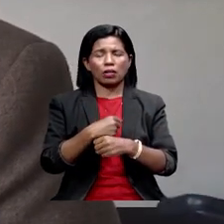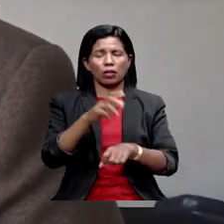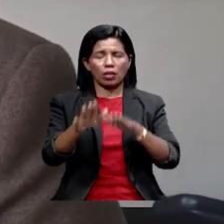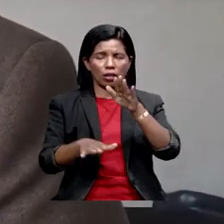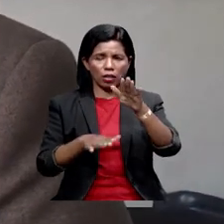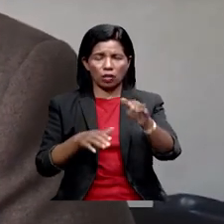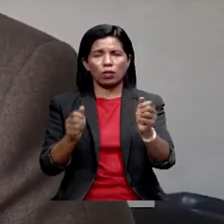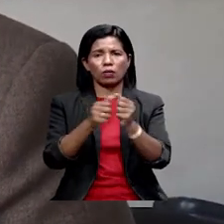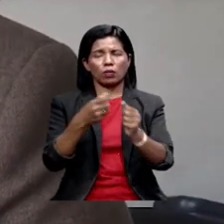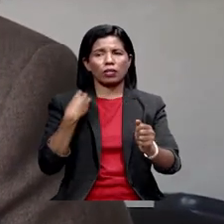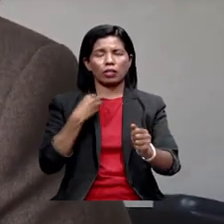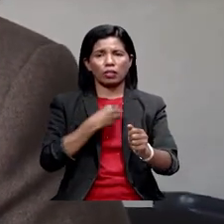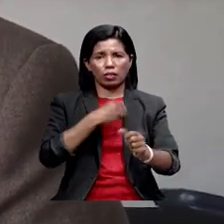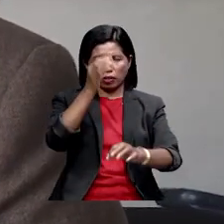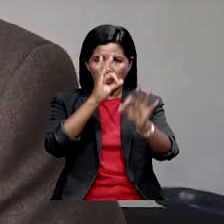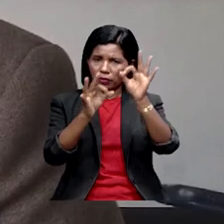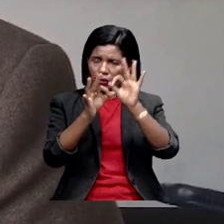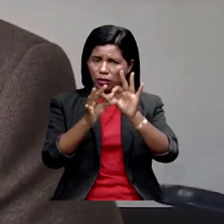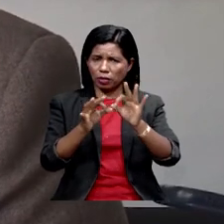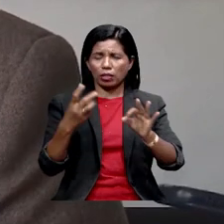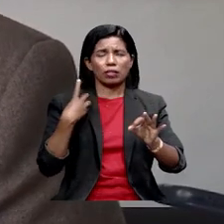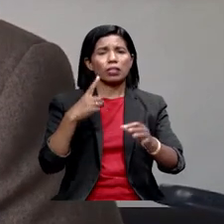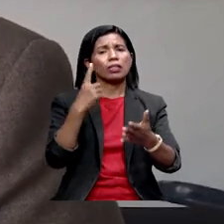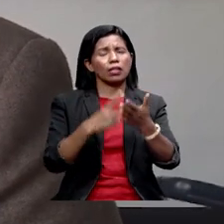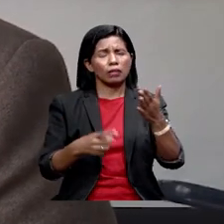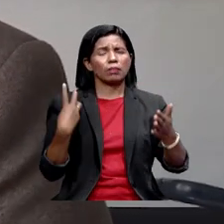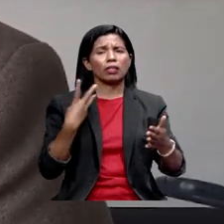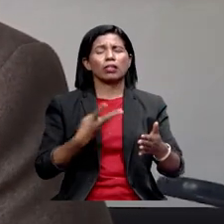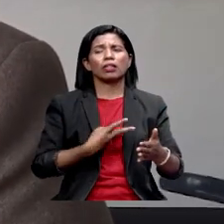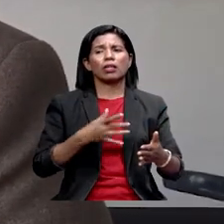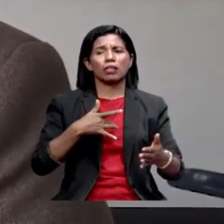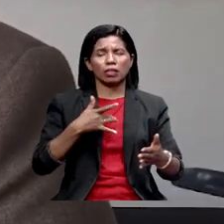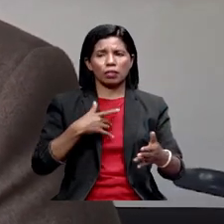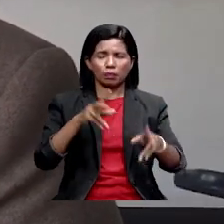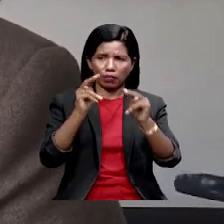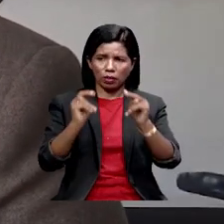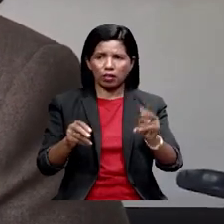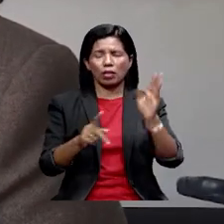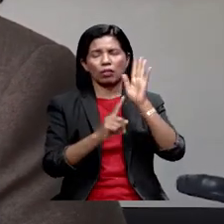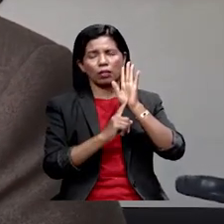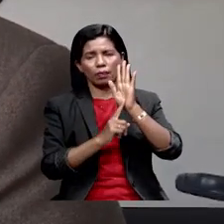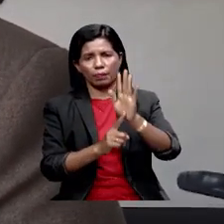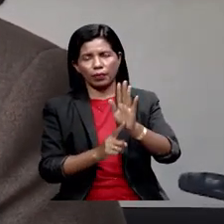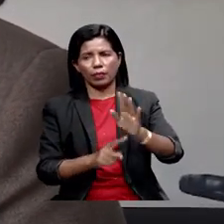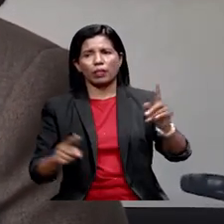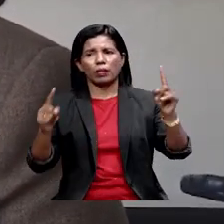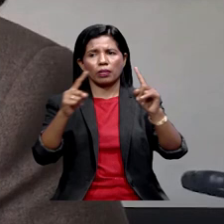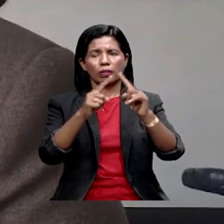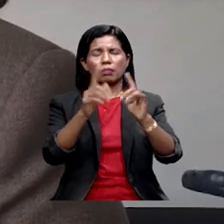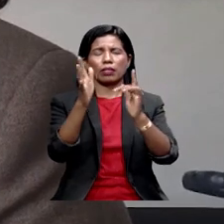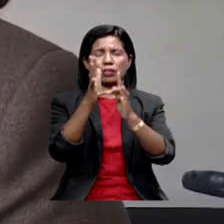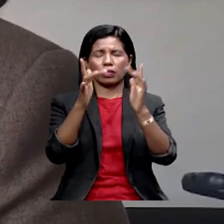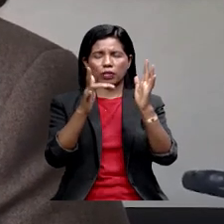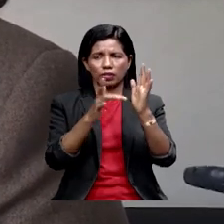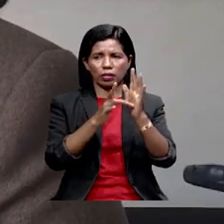ita ni fiar. Atu ne seida teit mak ita sente precisa atu hatoo ba Jesus ka